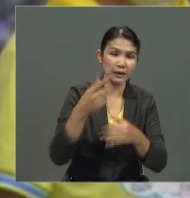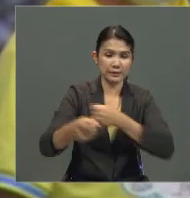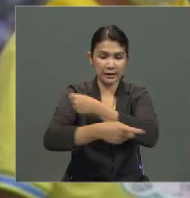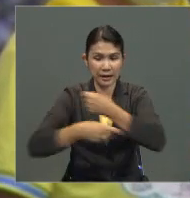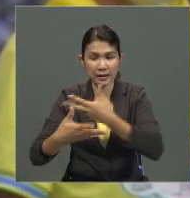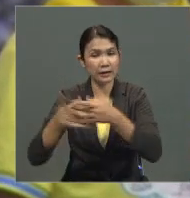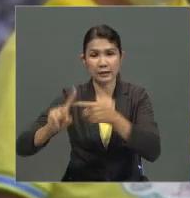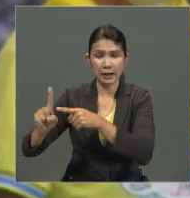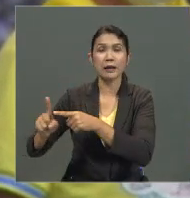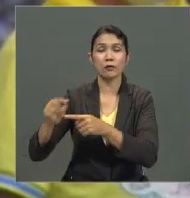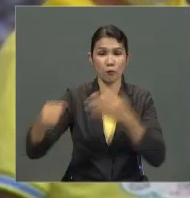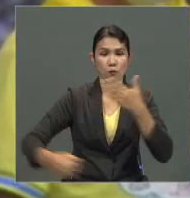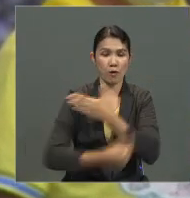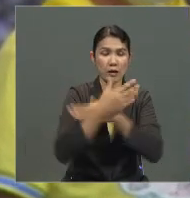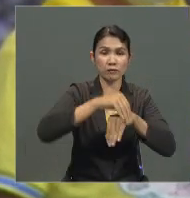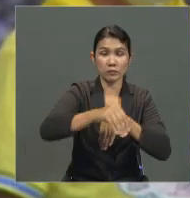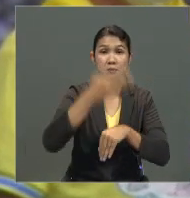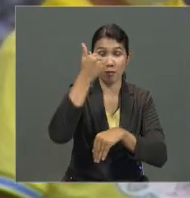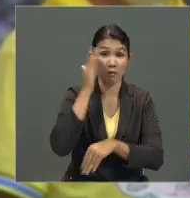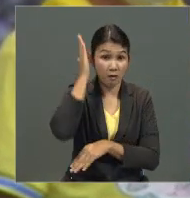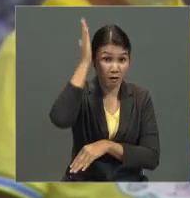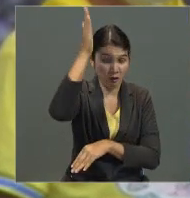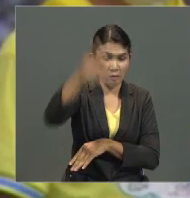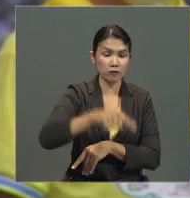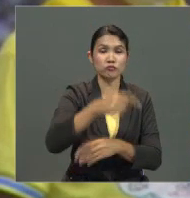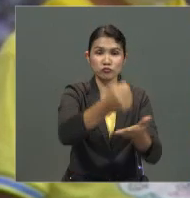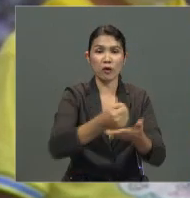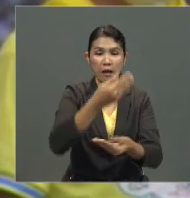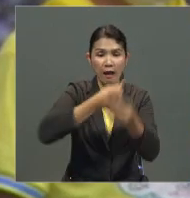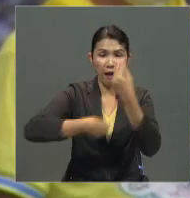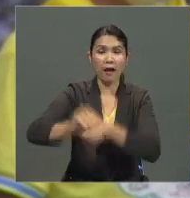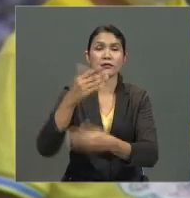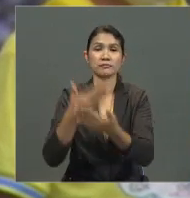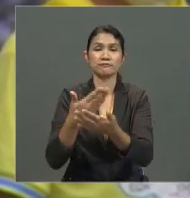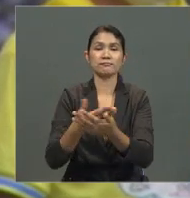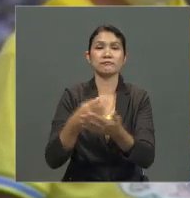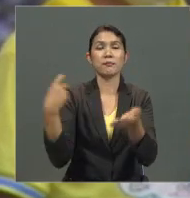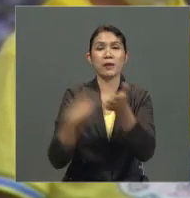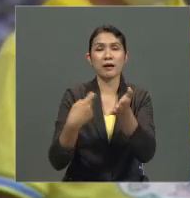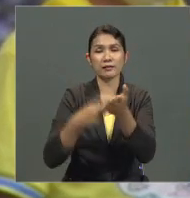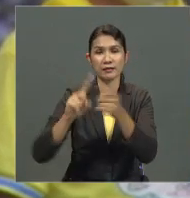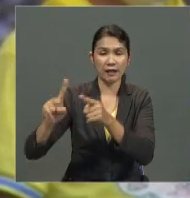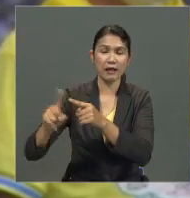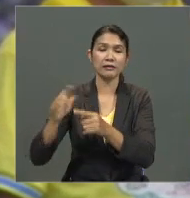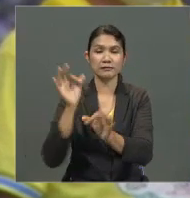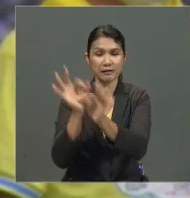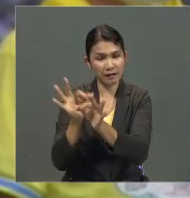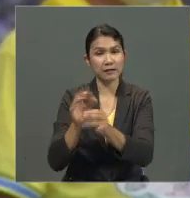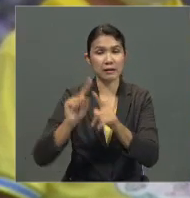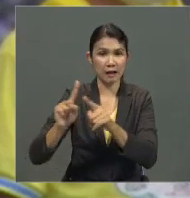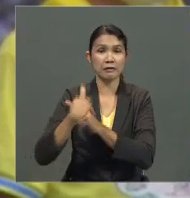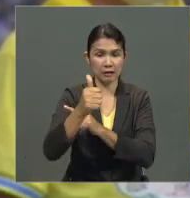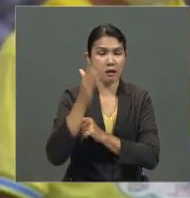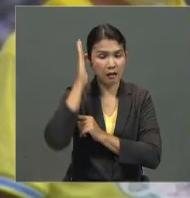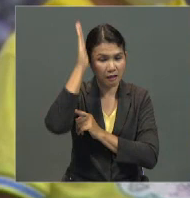จะปลูกทั้งนี้เพื่อในอนาคตจะได้เป็นหลักทรัพย์ในการค้ำประกันในการด้านการเงินจากธนาคารได้ในอนาค